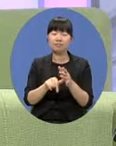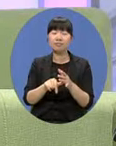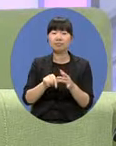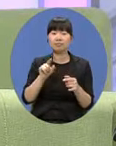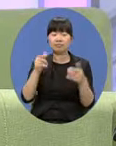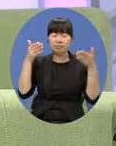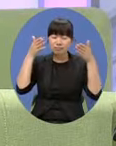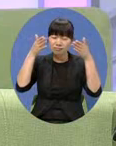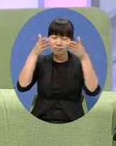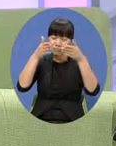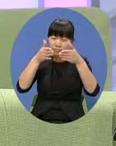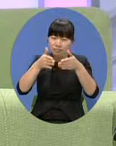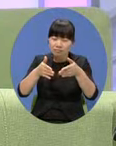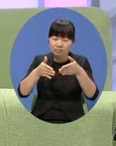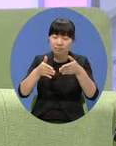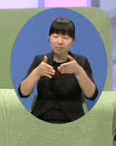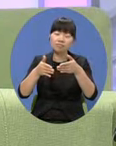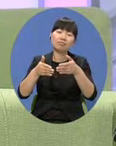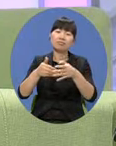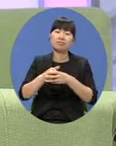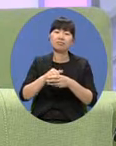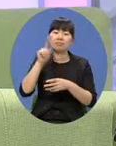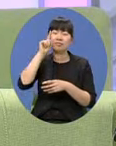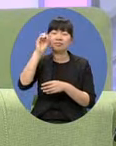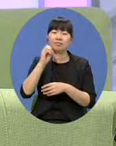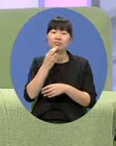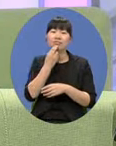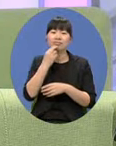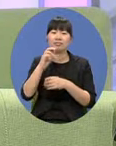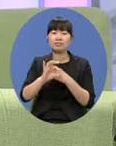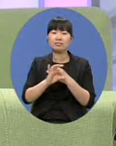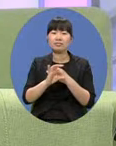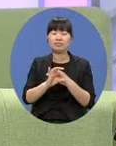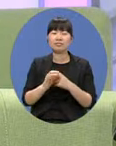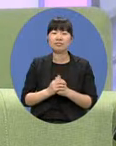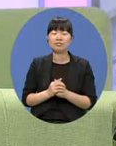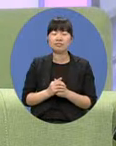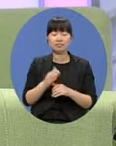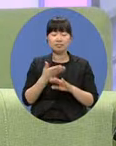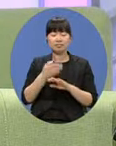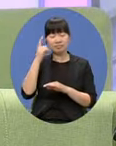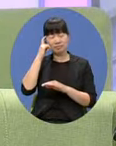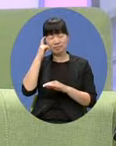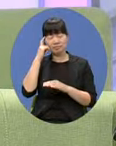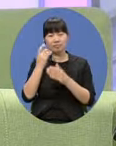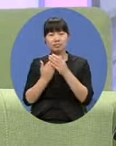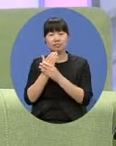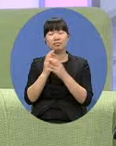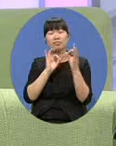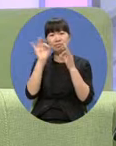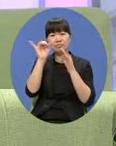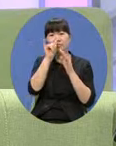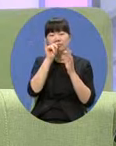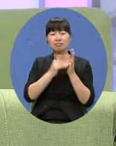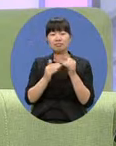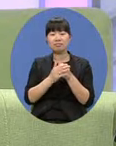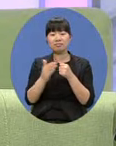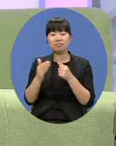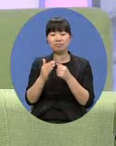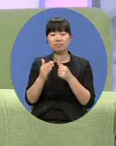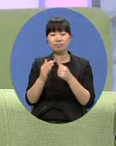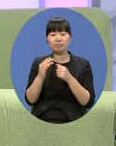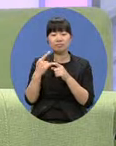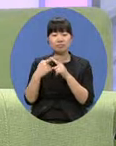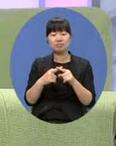자체에 몰입하거나 집중을 100% 하지 못하면 이제 다른 생각이 잠깐 드는 순간 실수가 나오거든요. 아, 무조건 실수가 나오죠. 네.